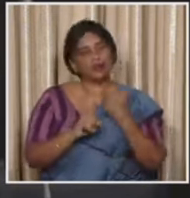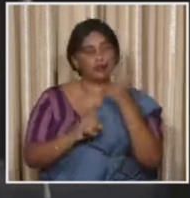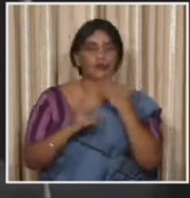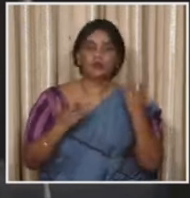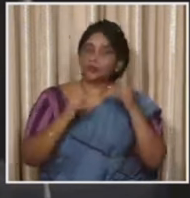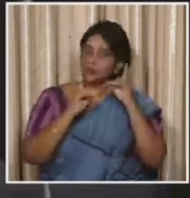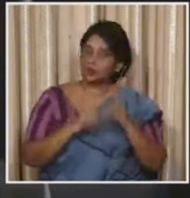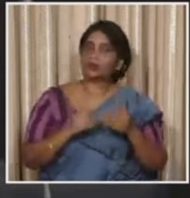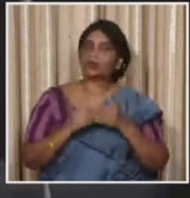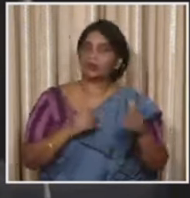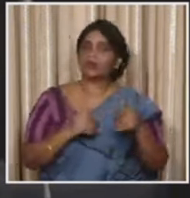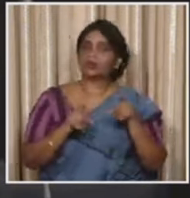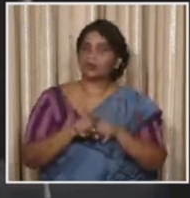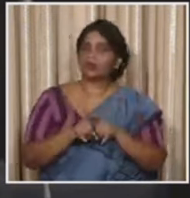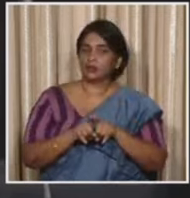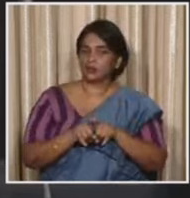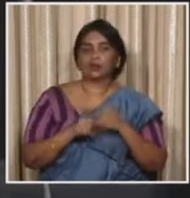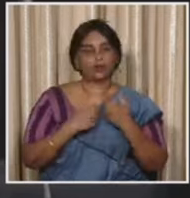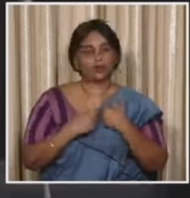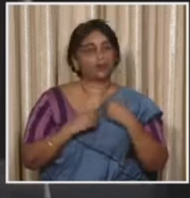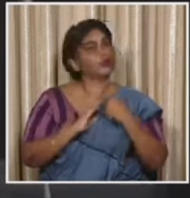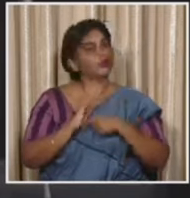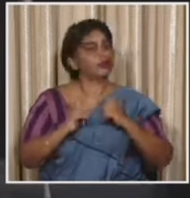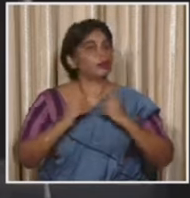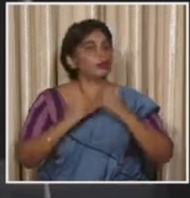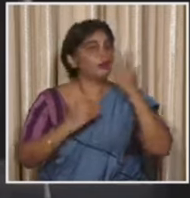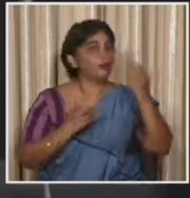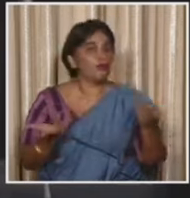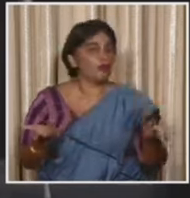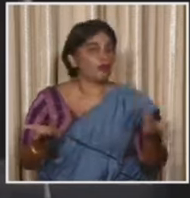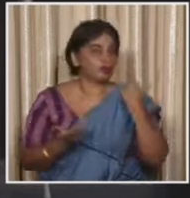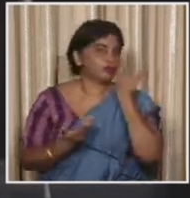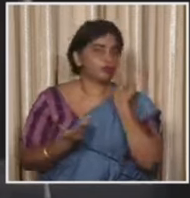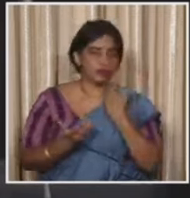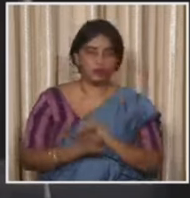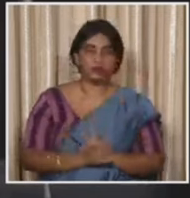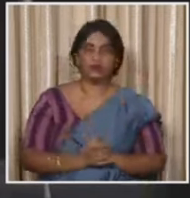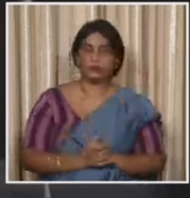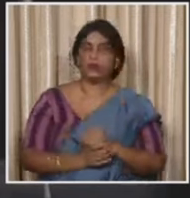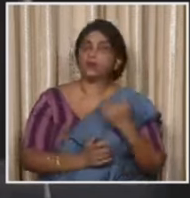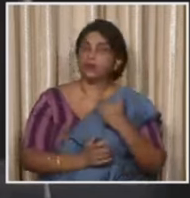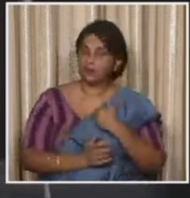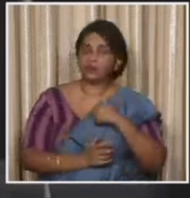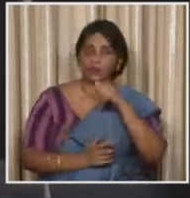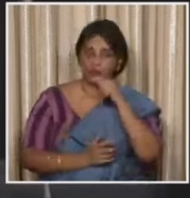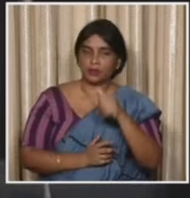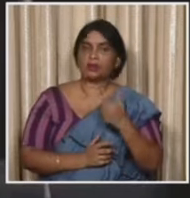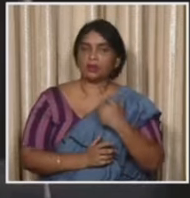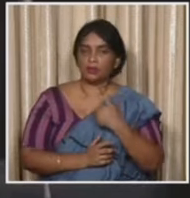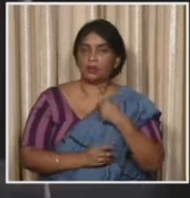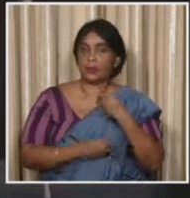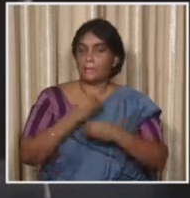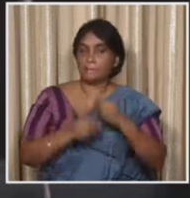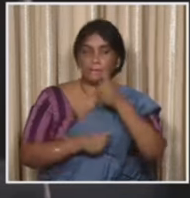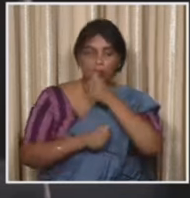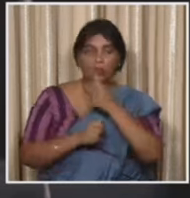මේ වගේ දේවල් මෙනකොට අපිට මේ රටේ අනාගතය ගැන ඉතා කනගාටුවක් ඇති වෙනවා. මොකද අපි එක එක්කෙනෙක්ගෙන්